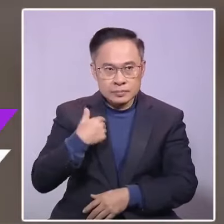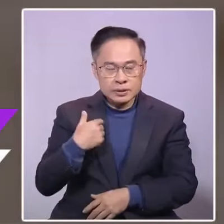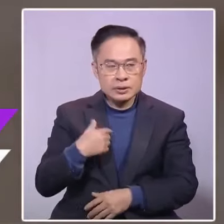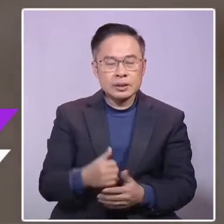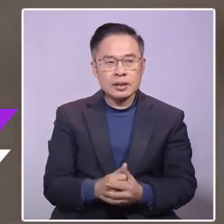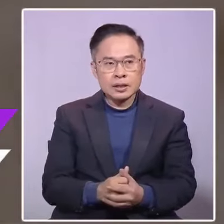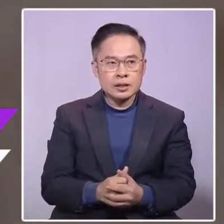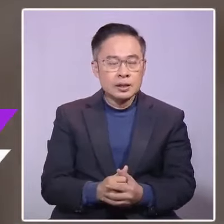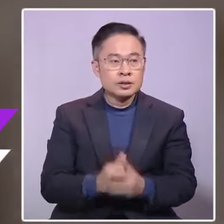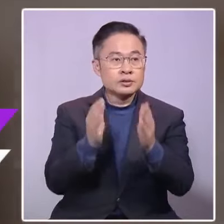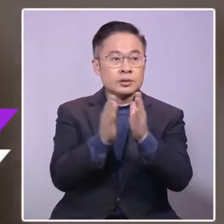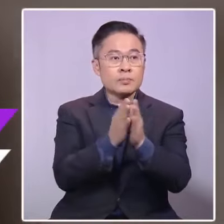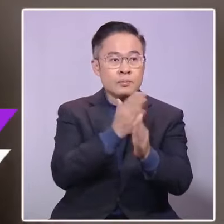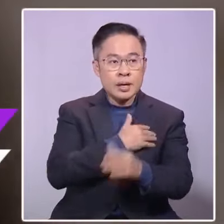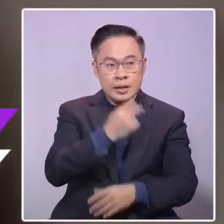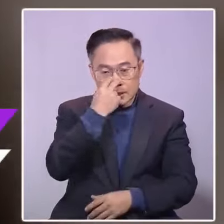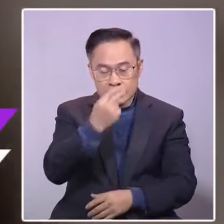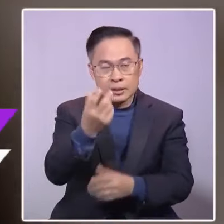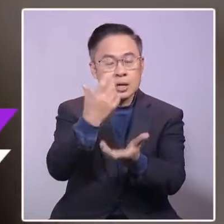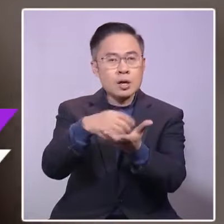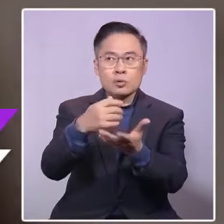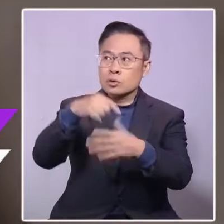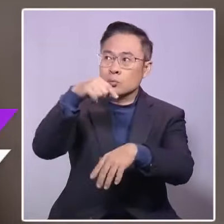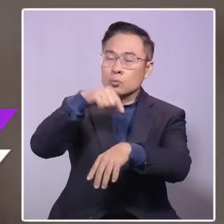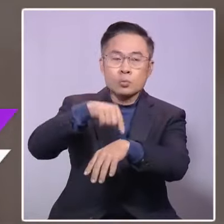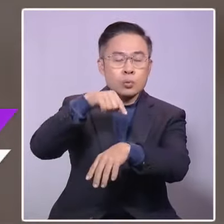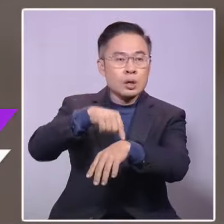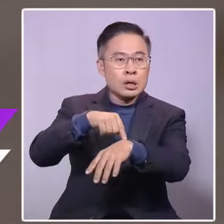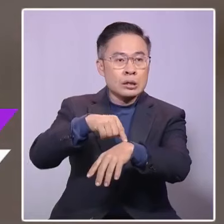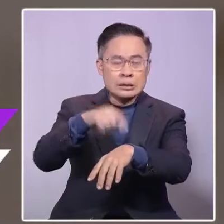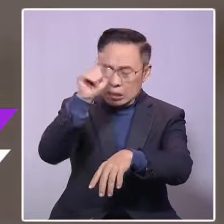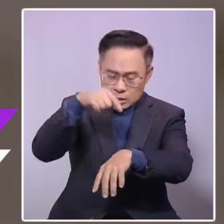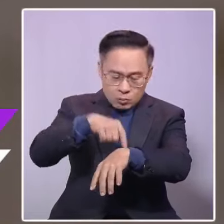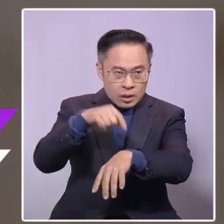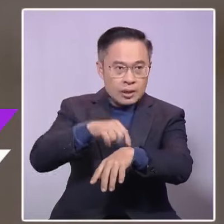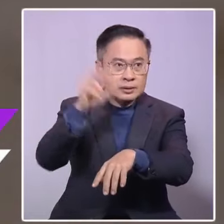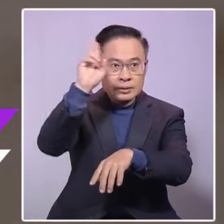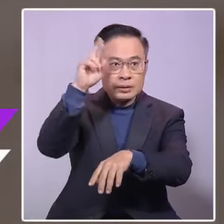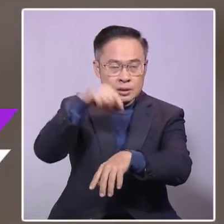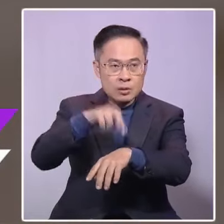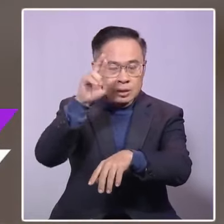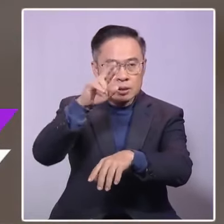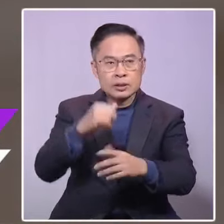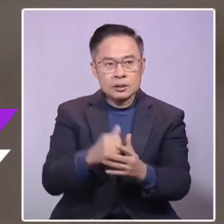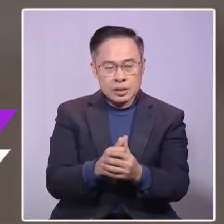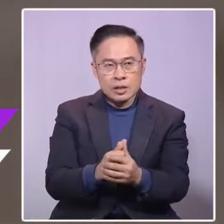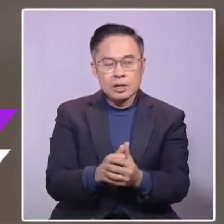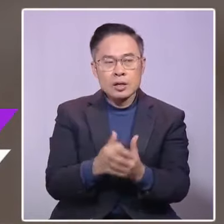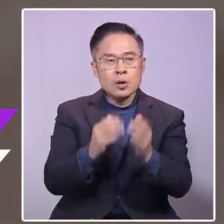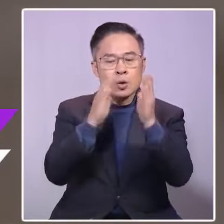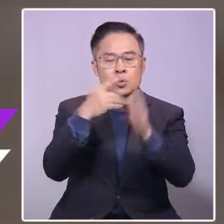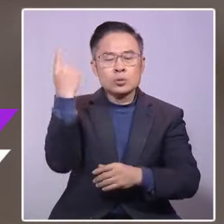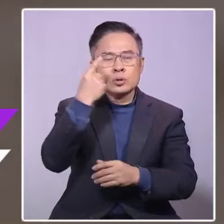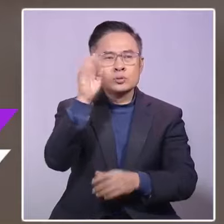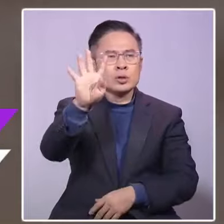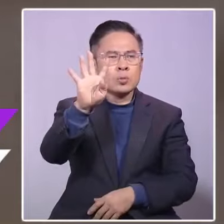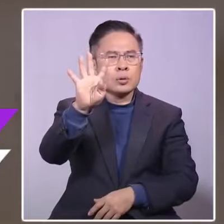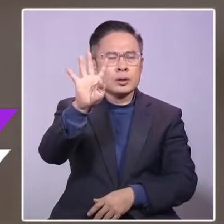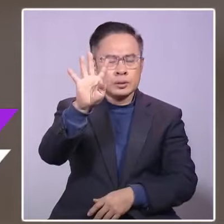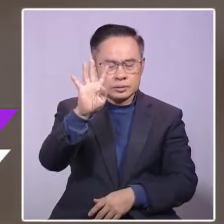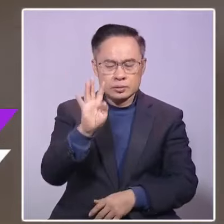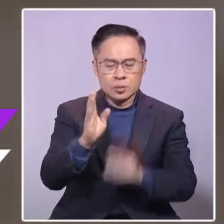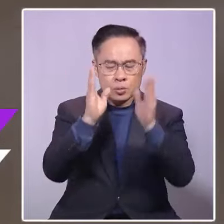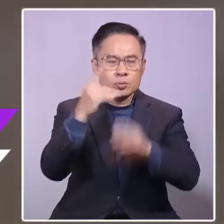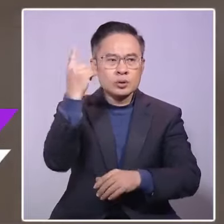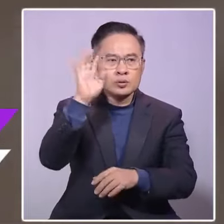กิดขึ้นนะครับเพราะว่าในช่วงเวลาเนี่ยกลางวันแบบนี้เนี่ยฮะนักท่องเที่ยว4คนเนี่ยเขาก็ไปล่องแพไม้ไผ่ต